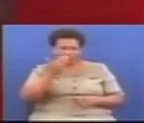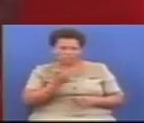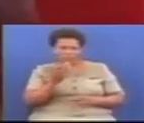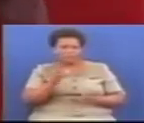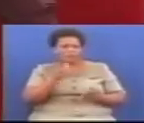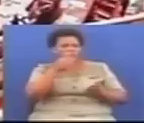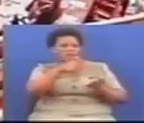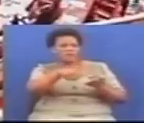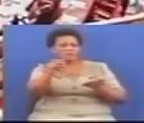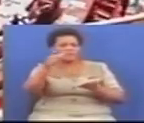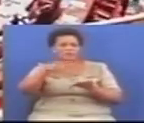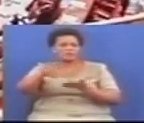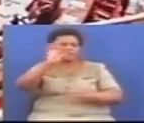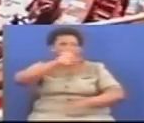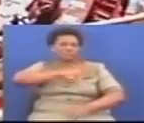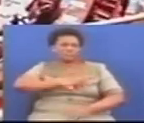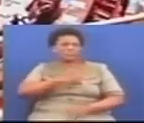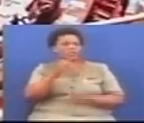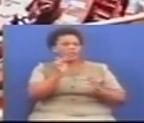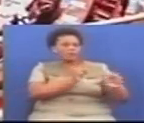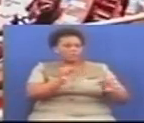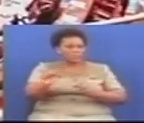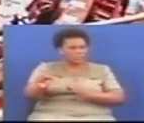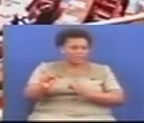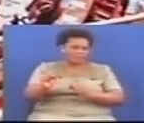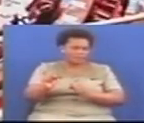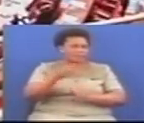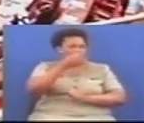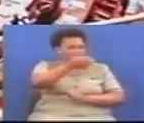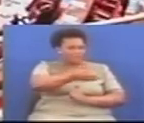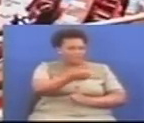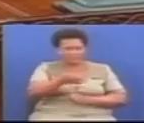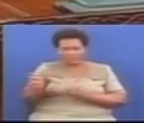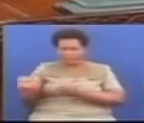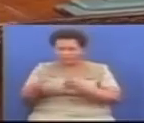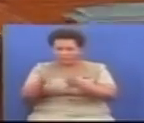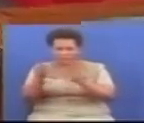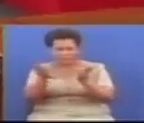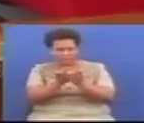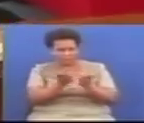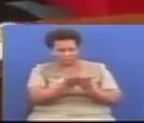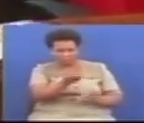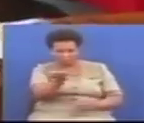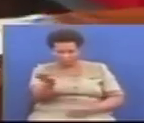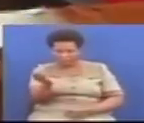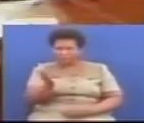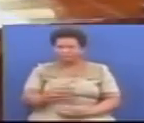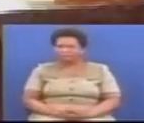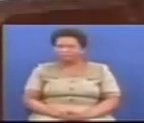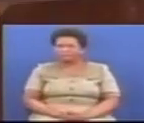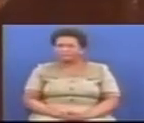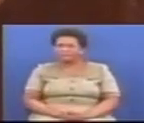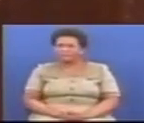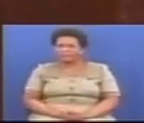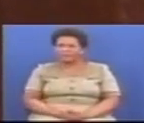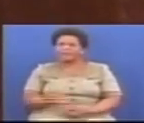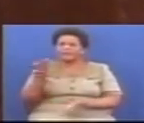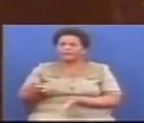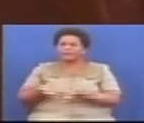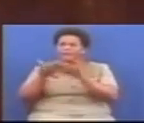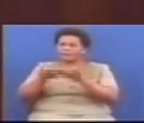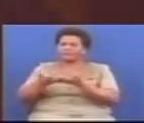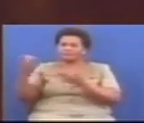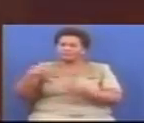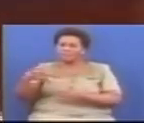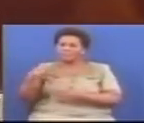mishahara kama ilivyo kwa watendaji wa vijiji na mitaa? Swali hilo limeelekezwa ofisi ya Rais TAMISEMI na nakwenda kujibiwa na Naibu